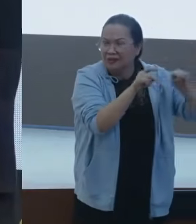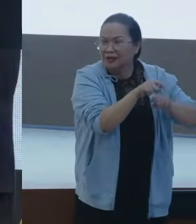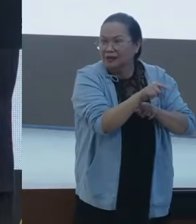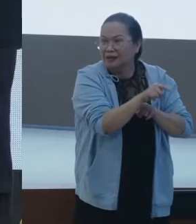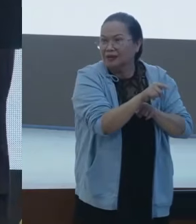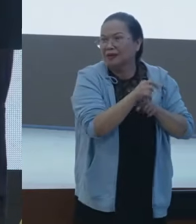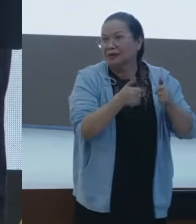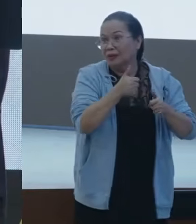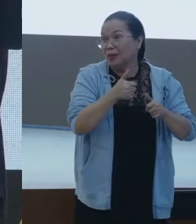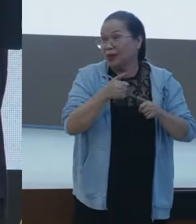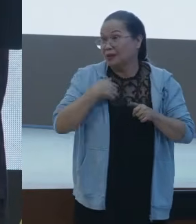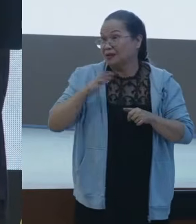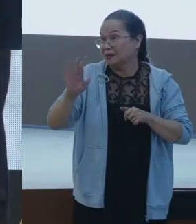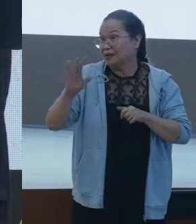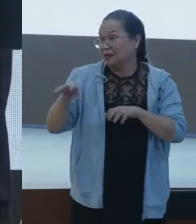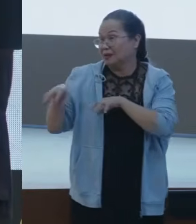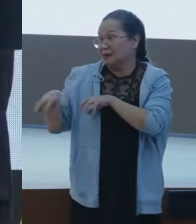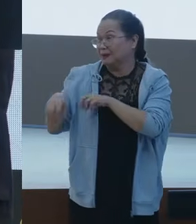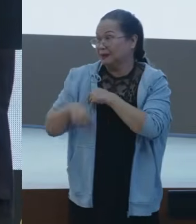Kapitbahay niyo ba?